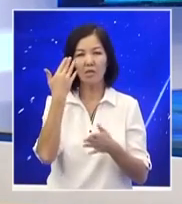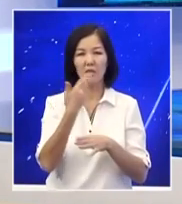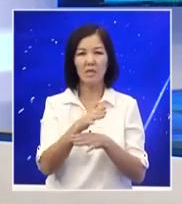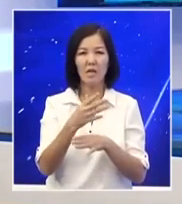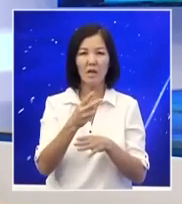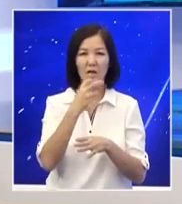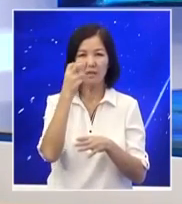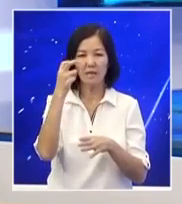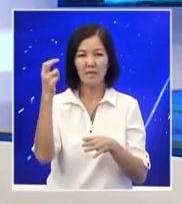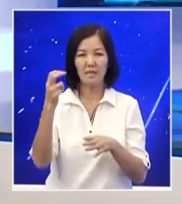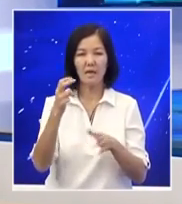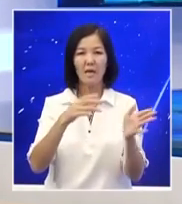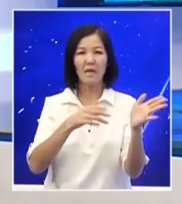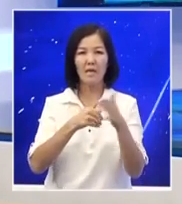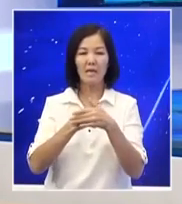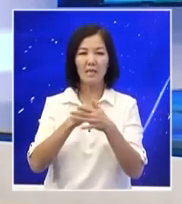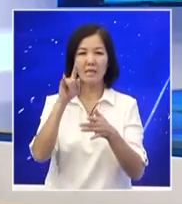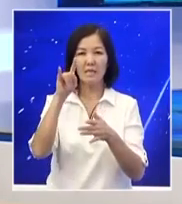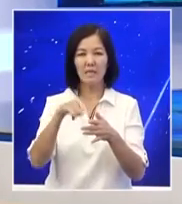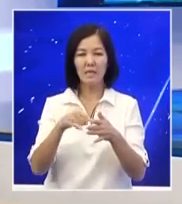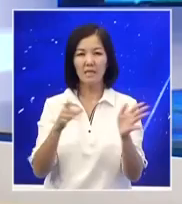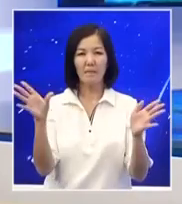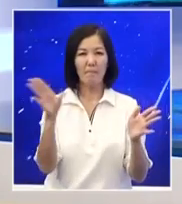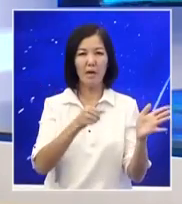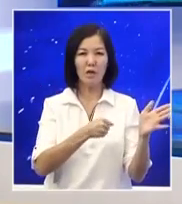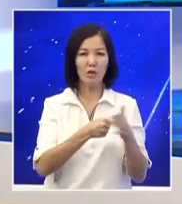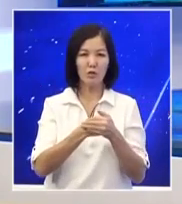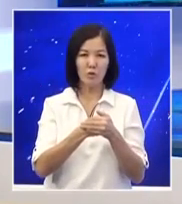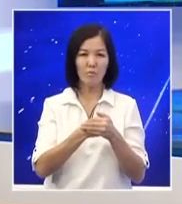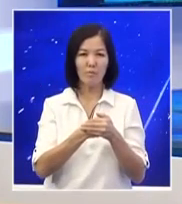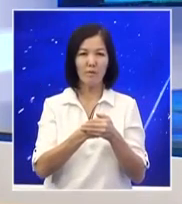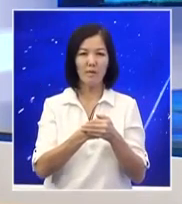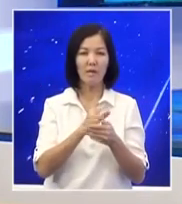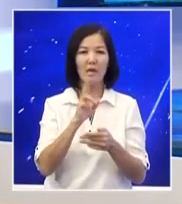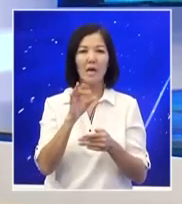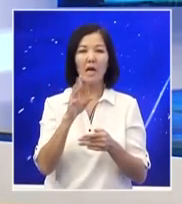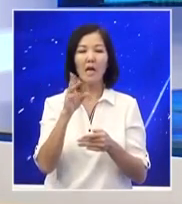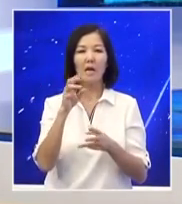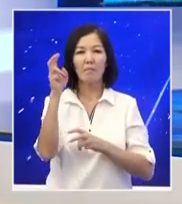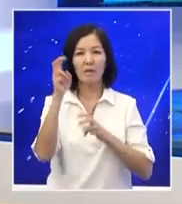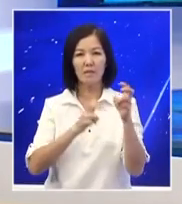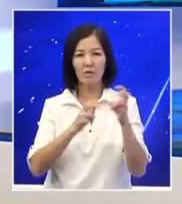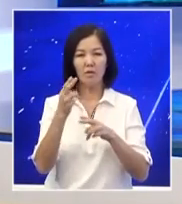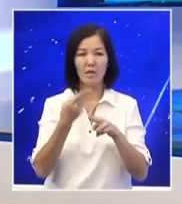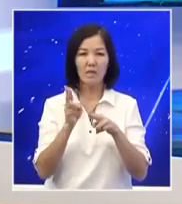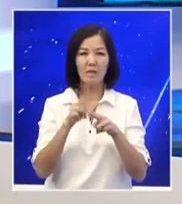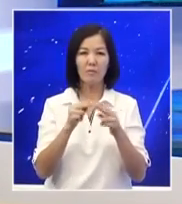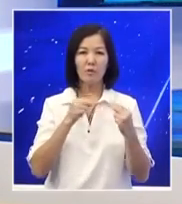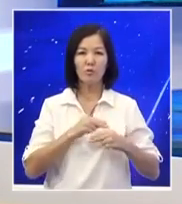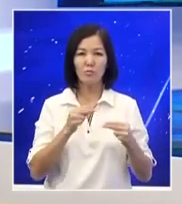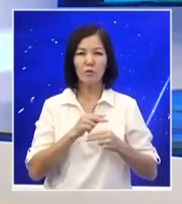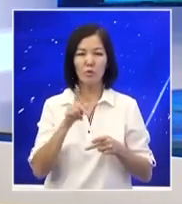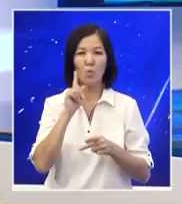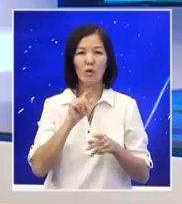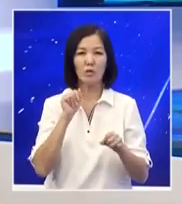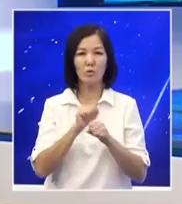жайылады. Есік терезені жауып отыруға мәжбүрміз дейді. Күмәнмен қарайтындары крахмал сырне зауыты тіпті зауыт жұмысын